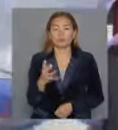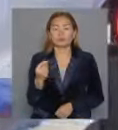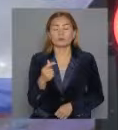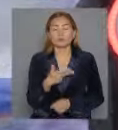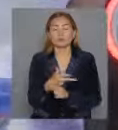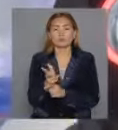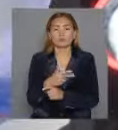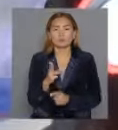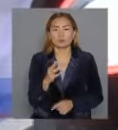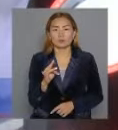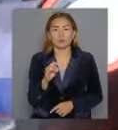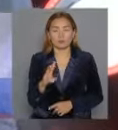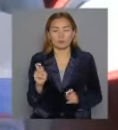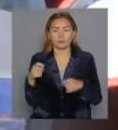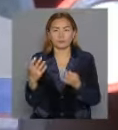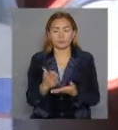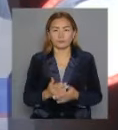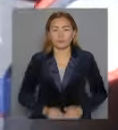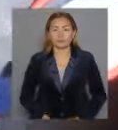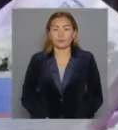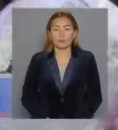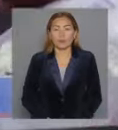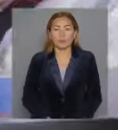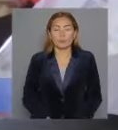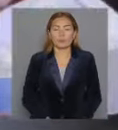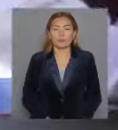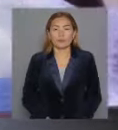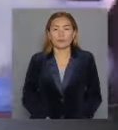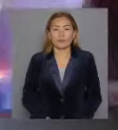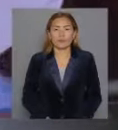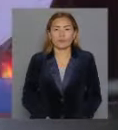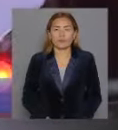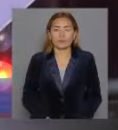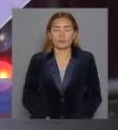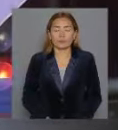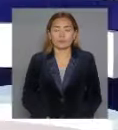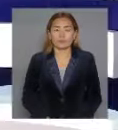мобилограф Қыран Талапбек табыс етті. Нұржол Жақсылық, Тілекқабыл Ғұмар, жаңалық қызметі.